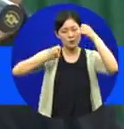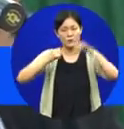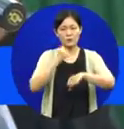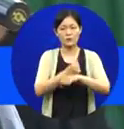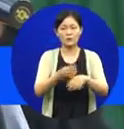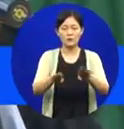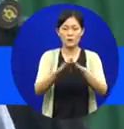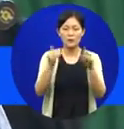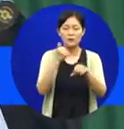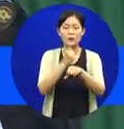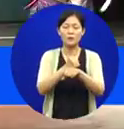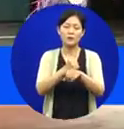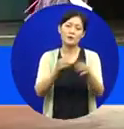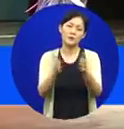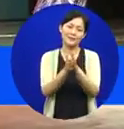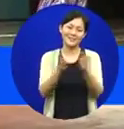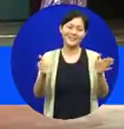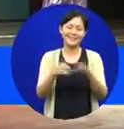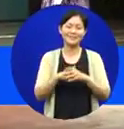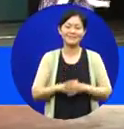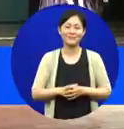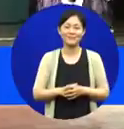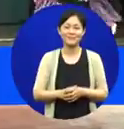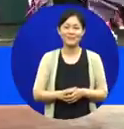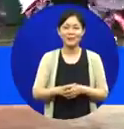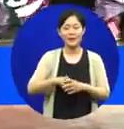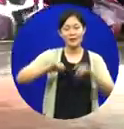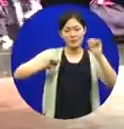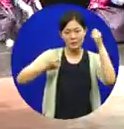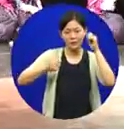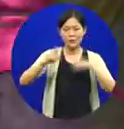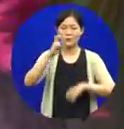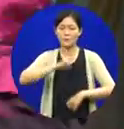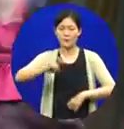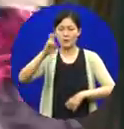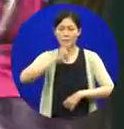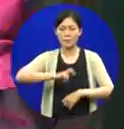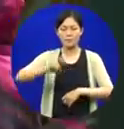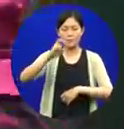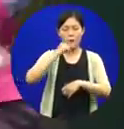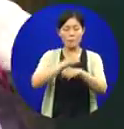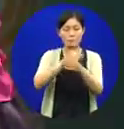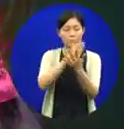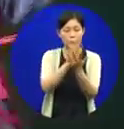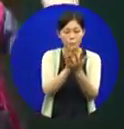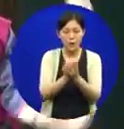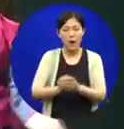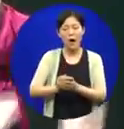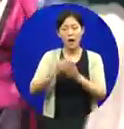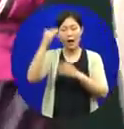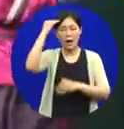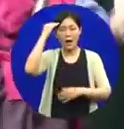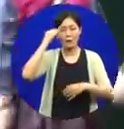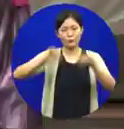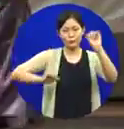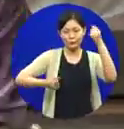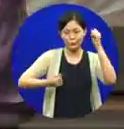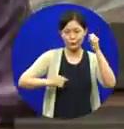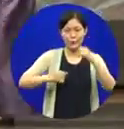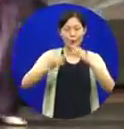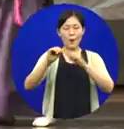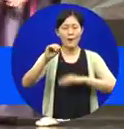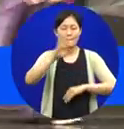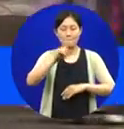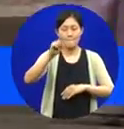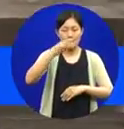시청과 문예회관, 청소년 수련관에서 열렸습니다. 성악, 기악, 대중음악 등 음악 부문과 한국무용,